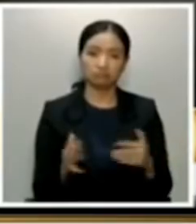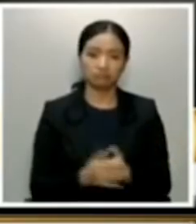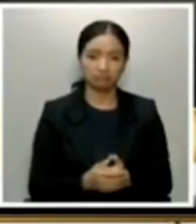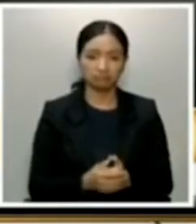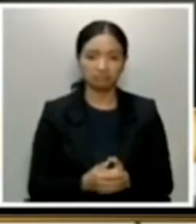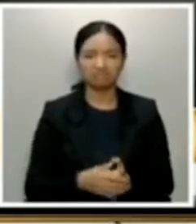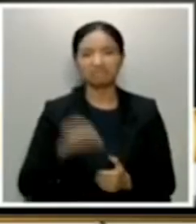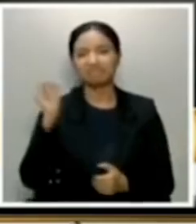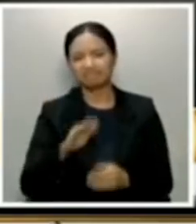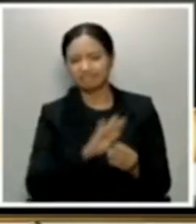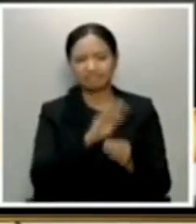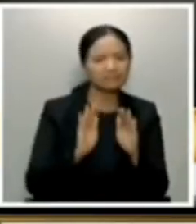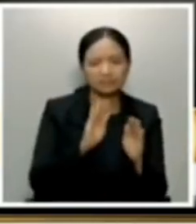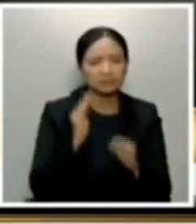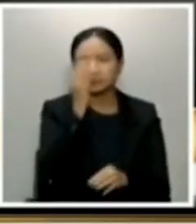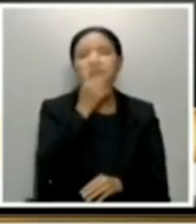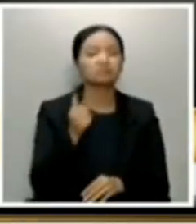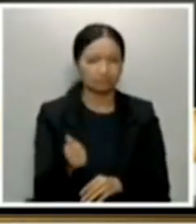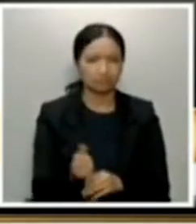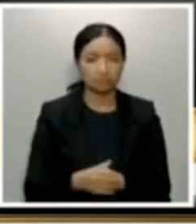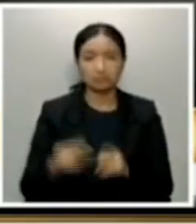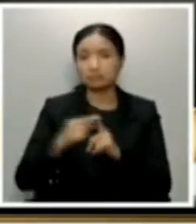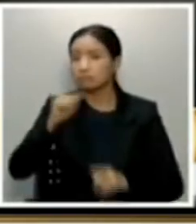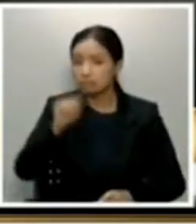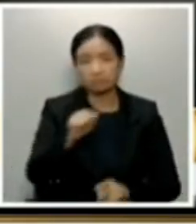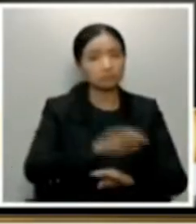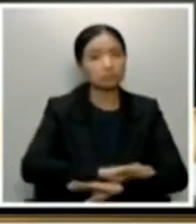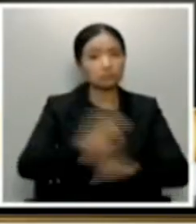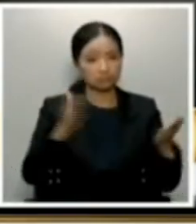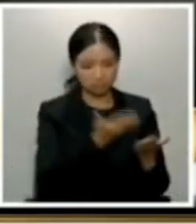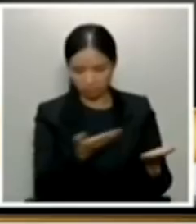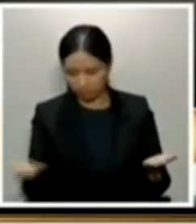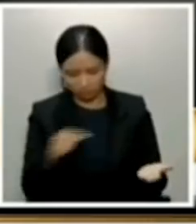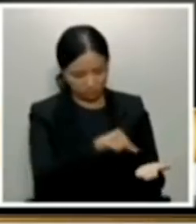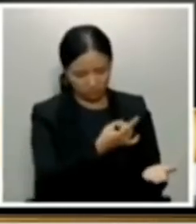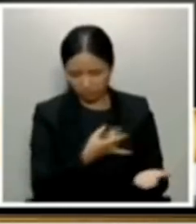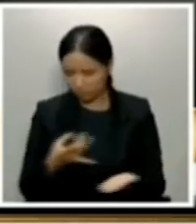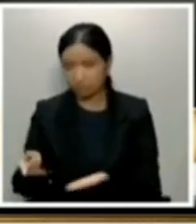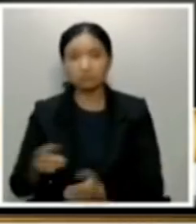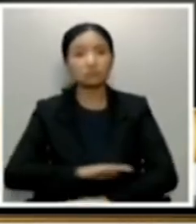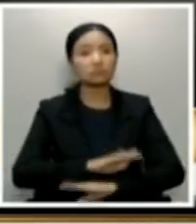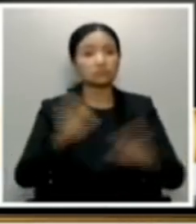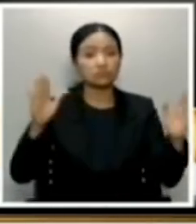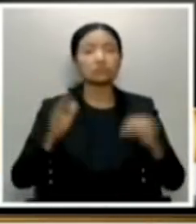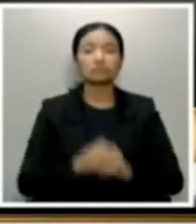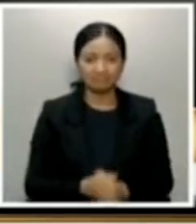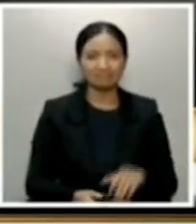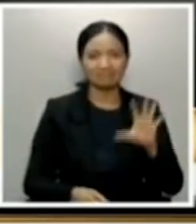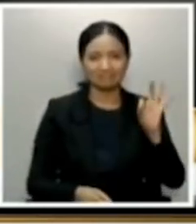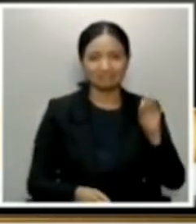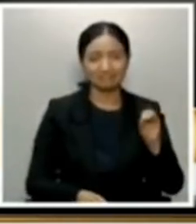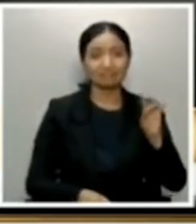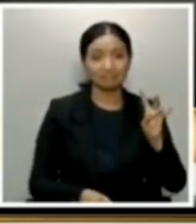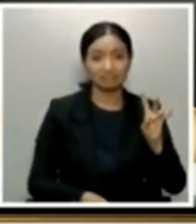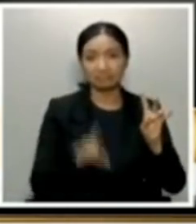าหี่ตกแต่งหน้าตาให้สวยเท่านั้นคำสั่งที่ท่านยกเลิกไปมีอะไรบ้างท่านยกเลิกประกาศคสช.ที่97